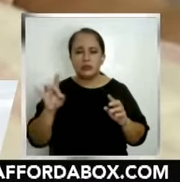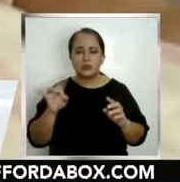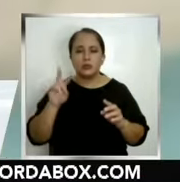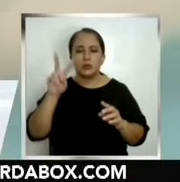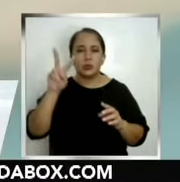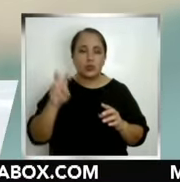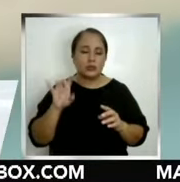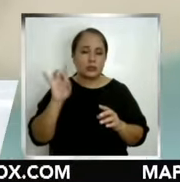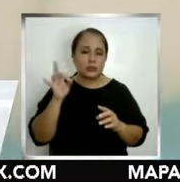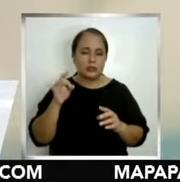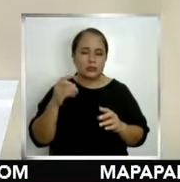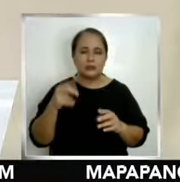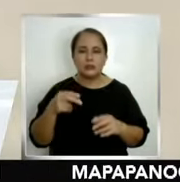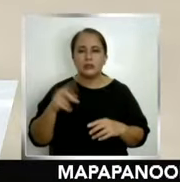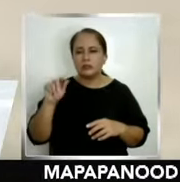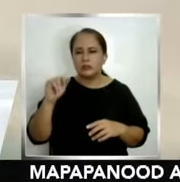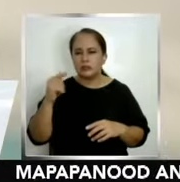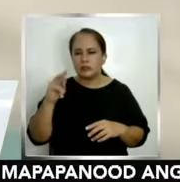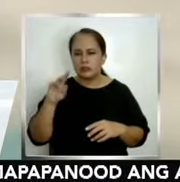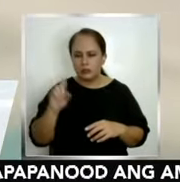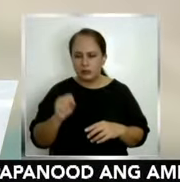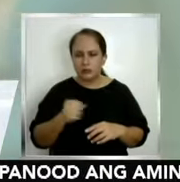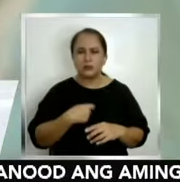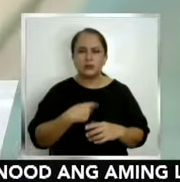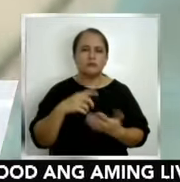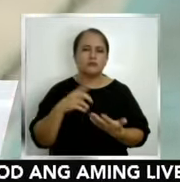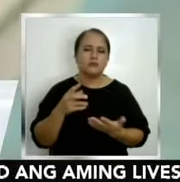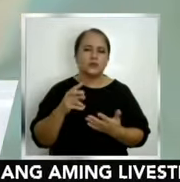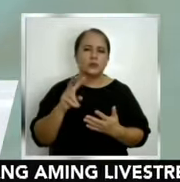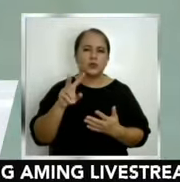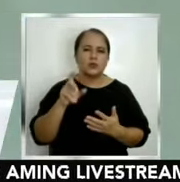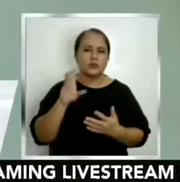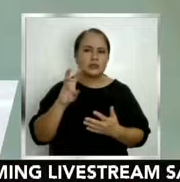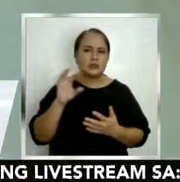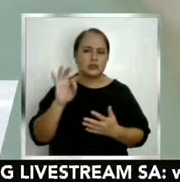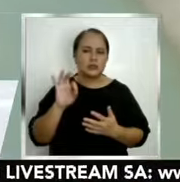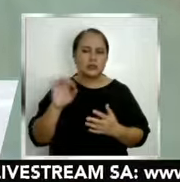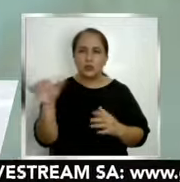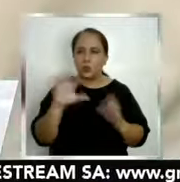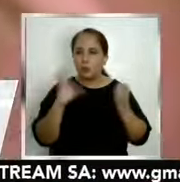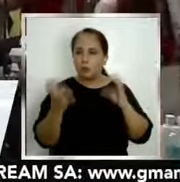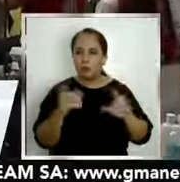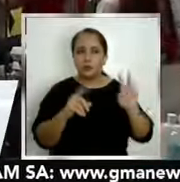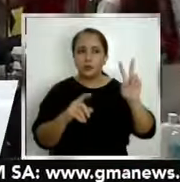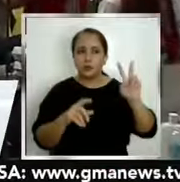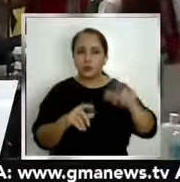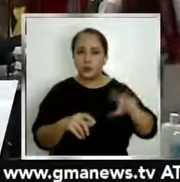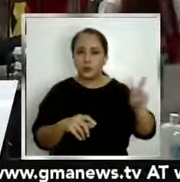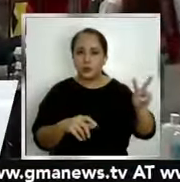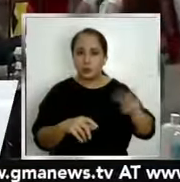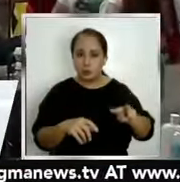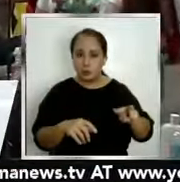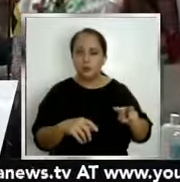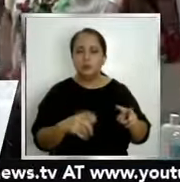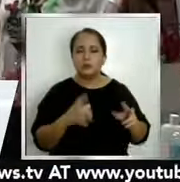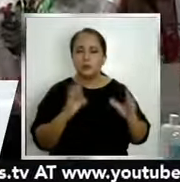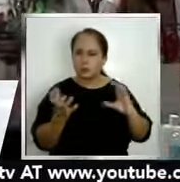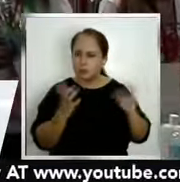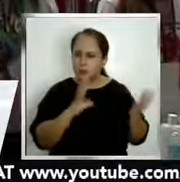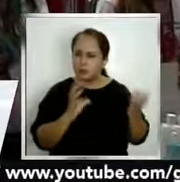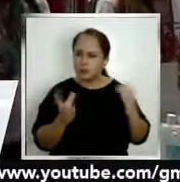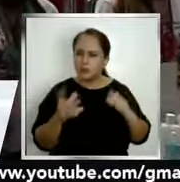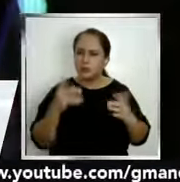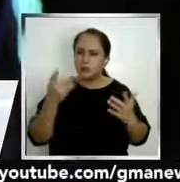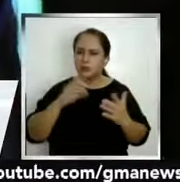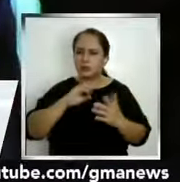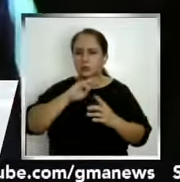tigdas, tumaas ng 369% kumpara sa parehong panahon noong 2022. Kaya sa buong buwan ng Mayo,